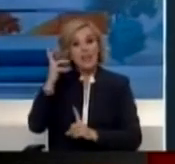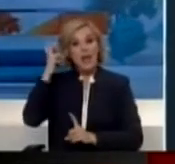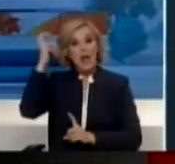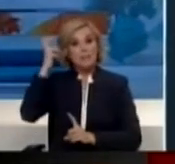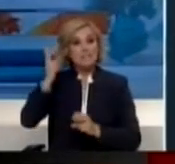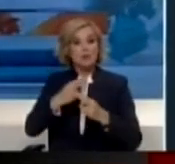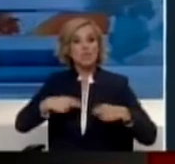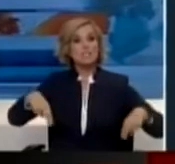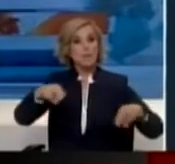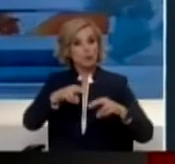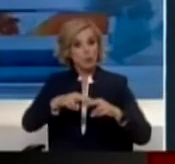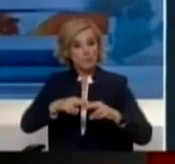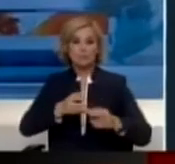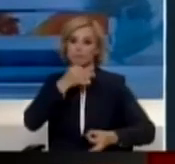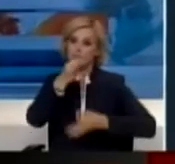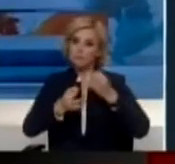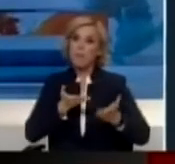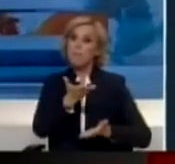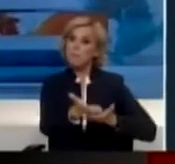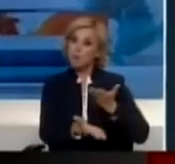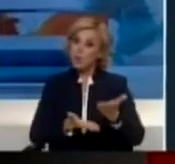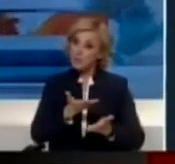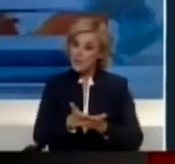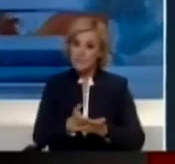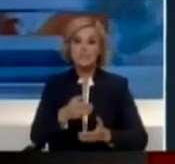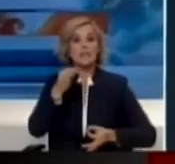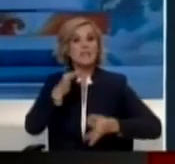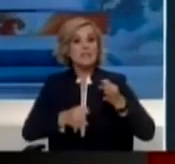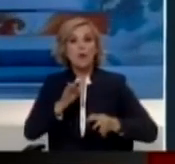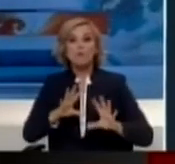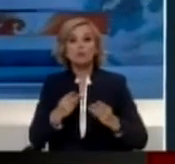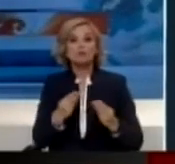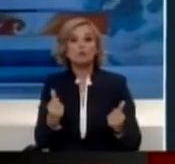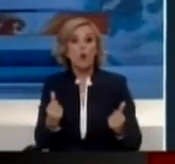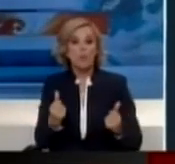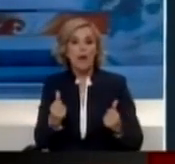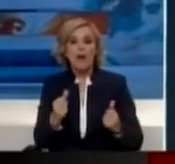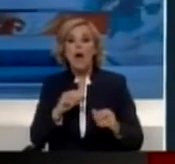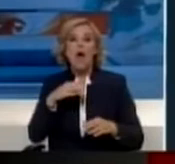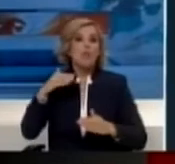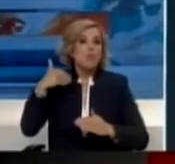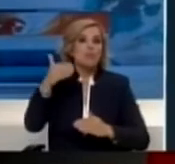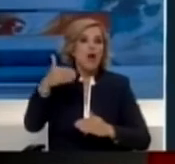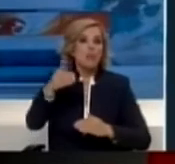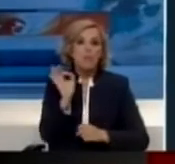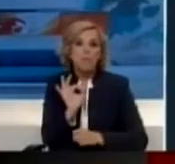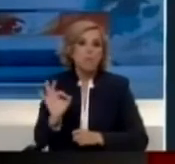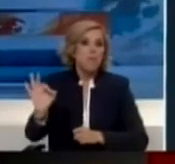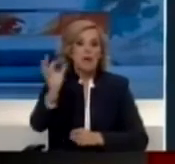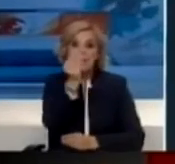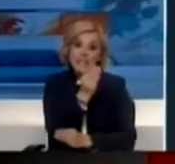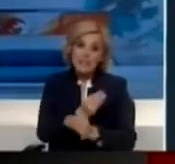του Εθνικού Οργανισμού Δημόσιας Υγείας, και συζητήθηκε στα πλαίσια αυτά και η στρατηγική επιδημιολογικής επιτήρησης. Από δύο